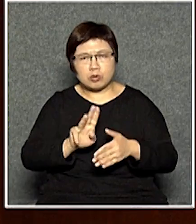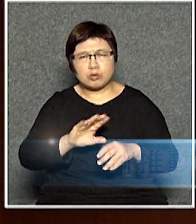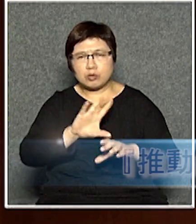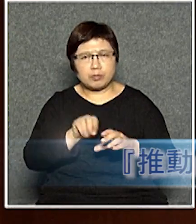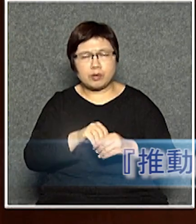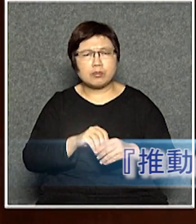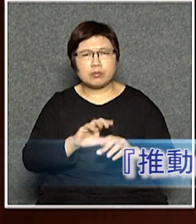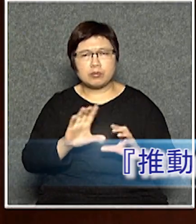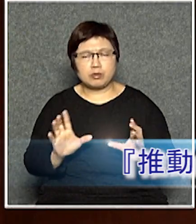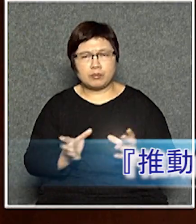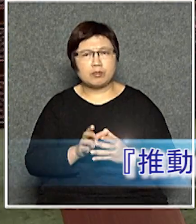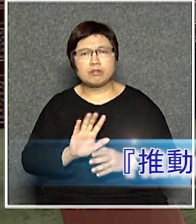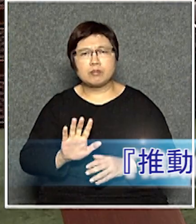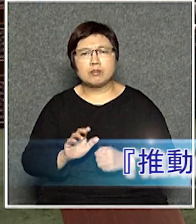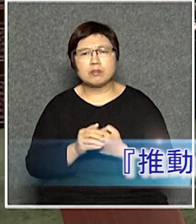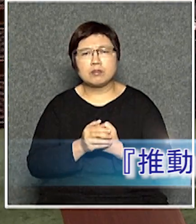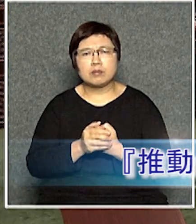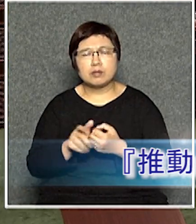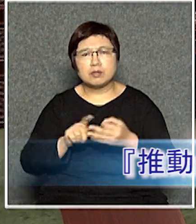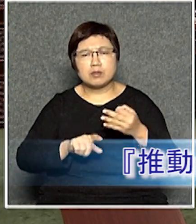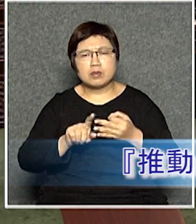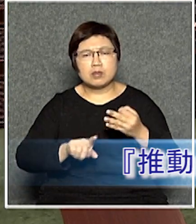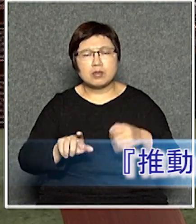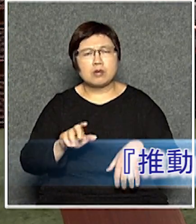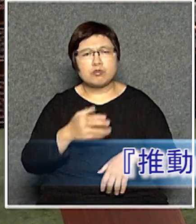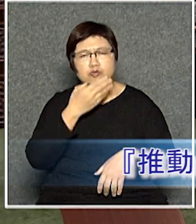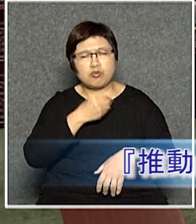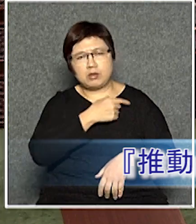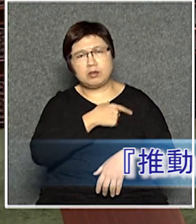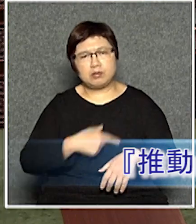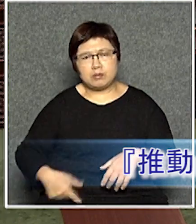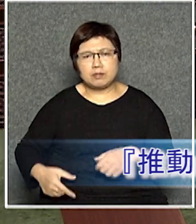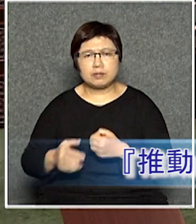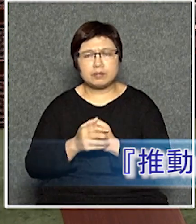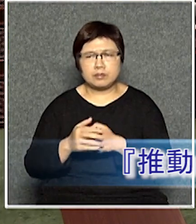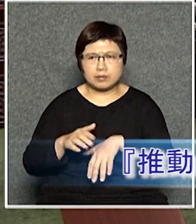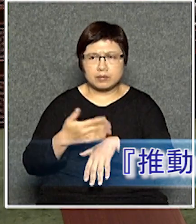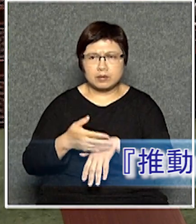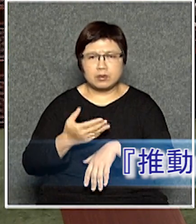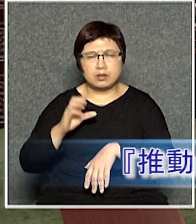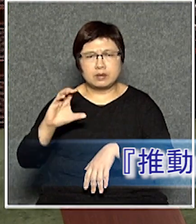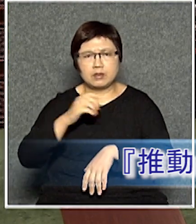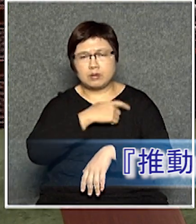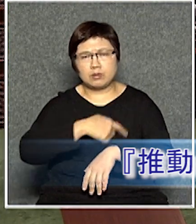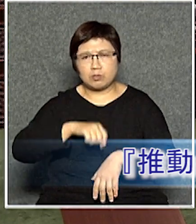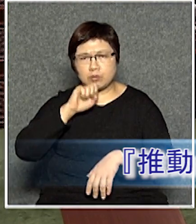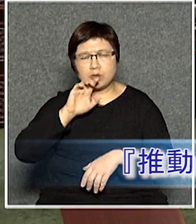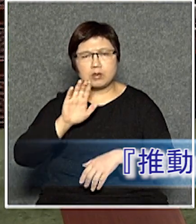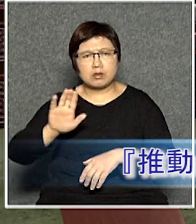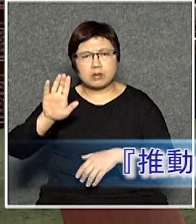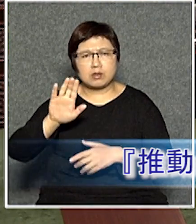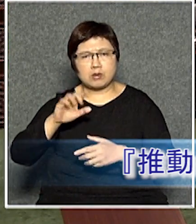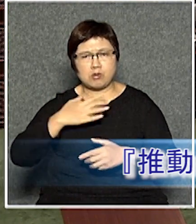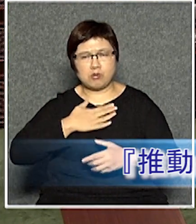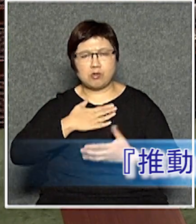楊岳橋議員。 多謝主席。主席，剛才周浩鼎議員說敝黨郭家麒議員失